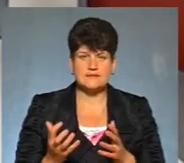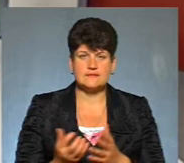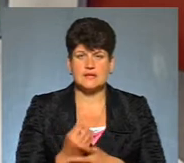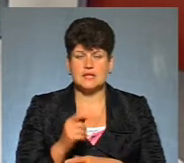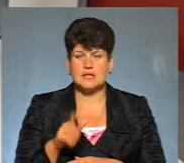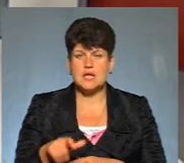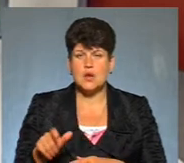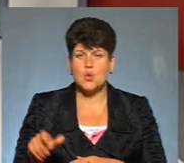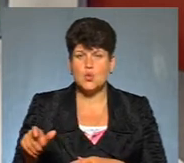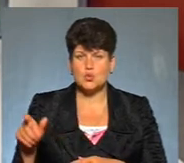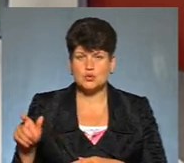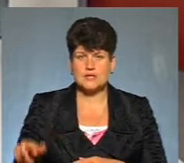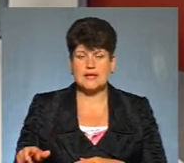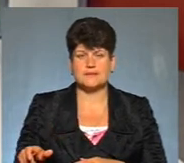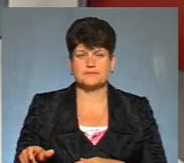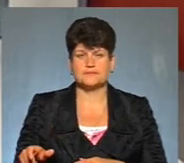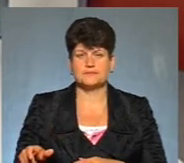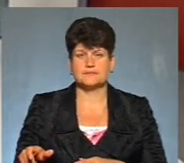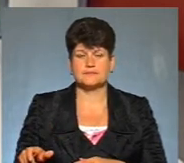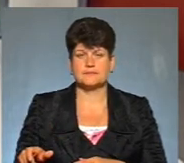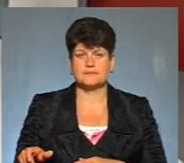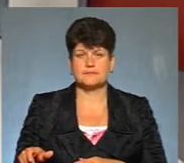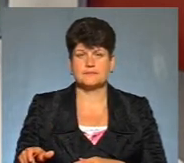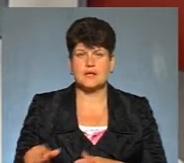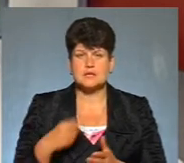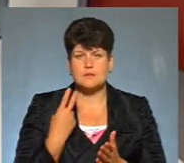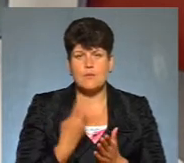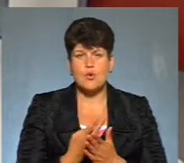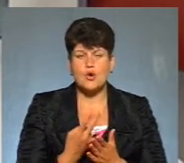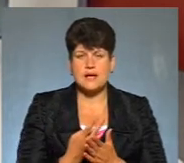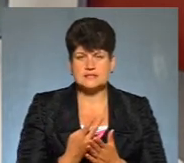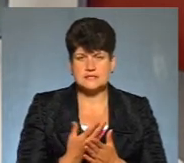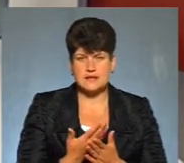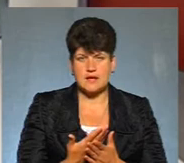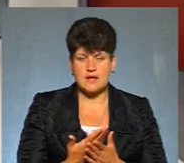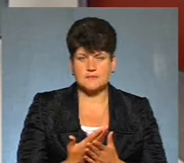людей з певними показниками